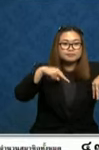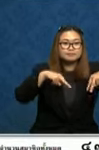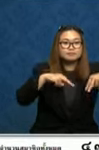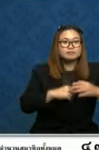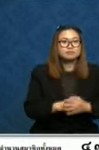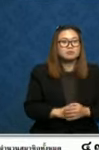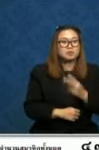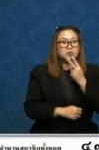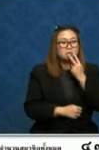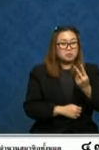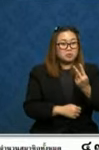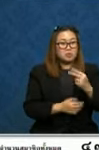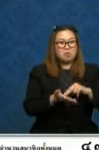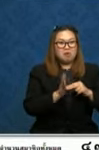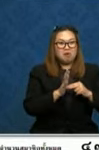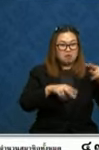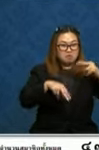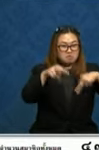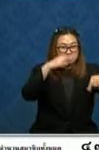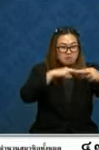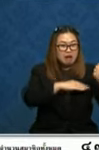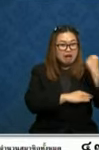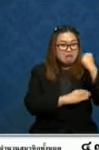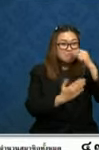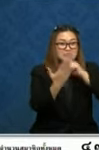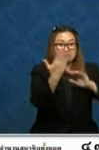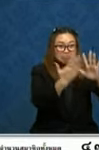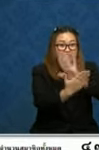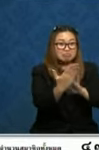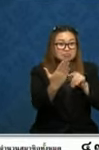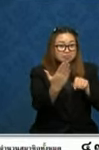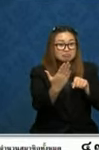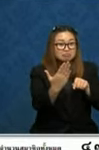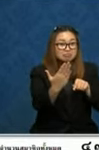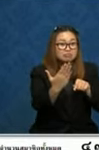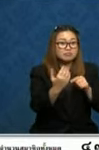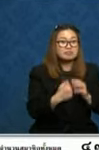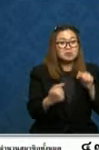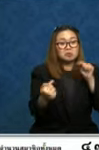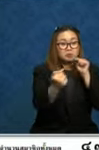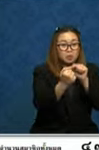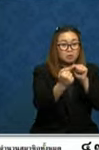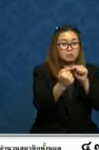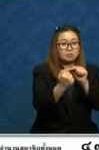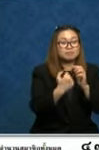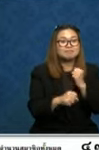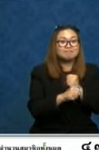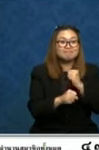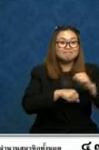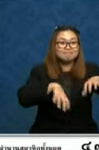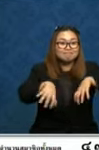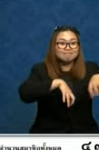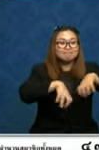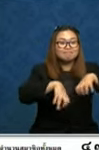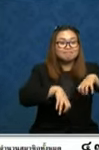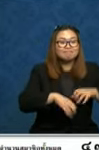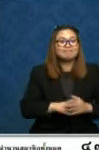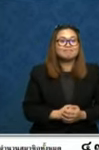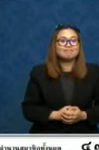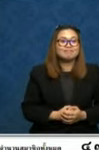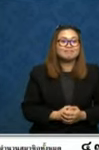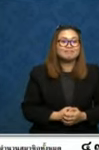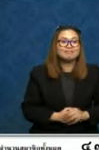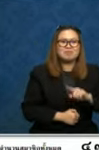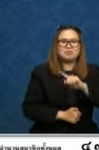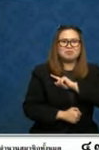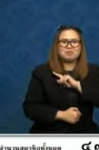ายตาของกรมน.หรือเปล่าจริงๆมีงานแบบที่น่าตกใจมากกว่านี้นะครับที่ถือว่าเป็นงานความมั่นคงที่กรมน.รับผิดชอบและไม่แปลก